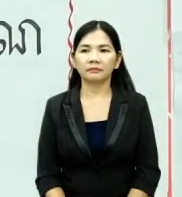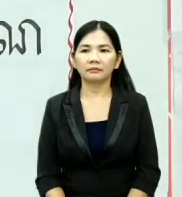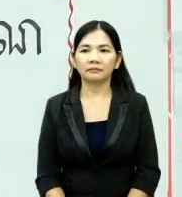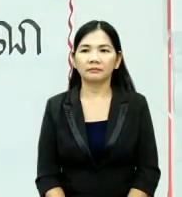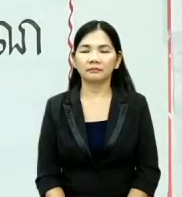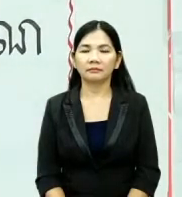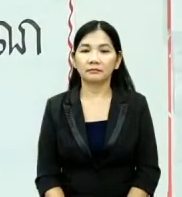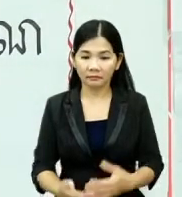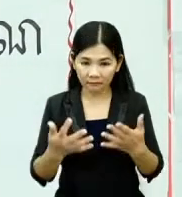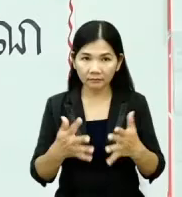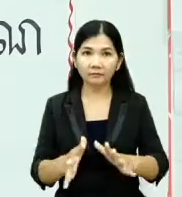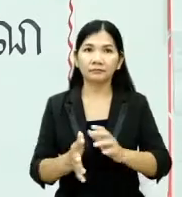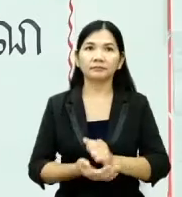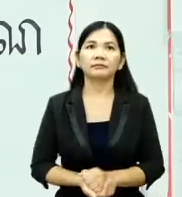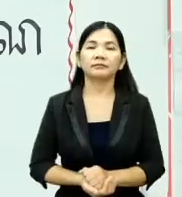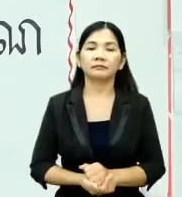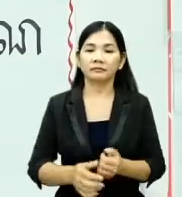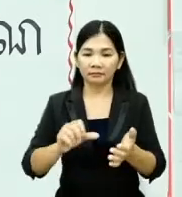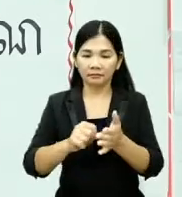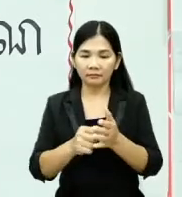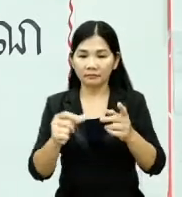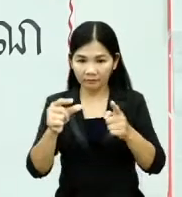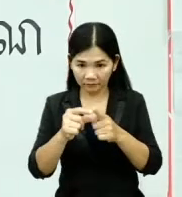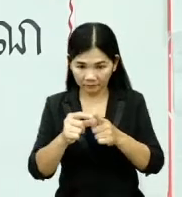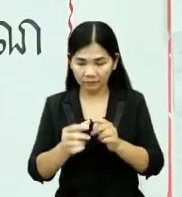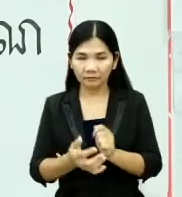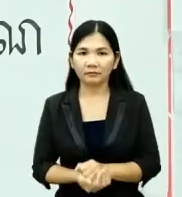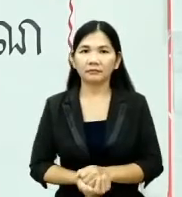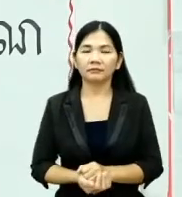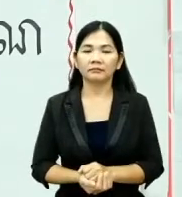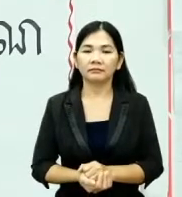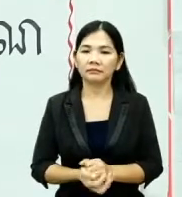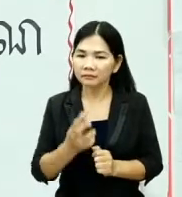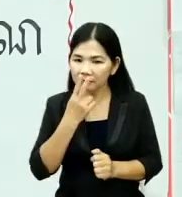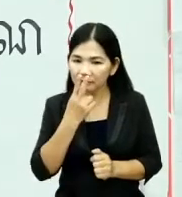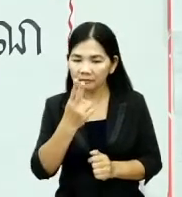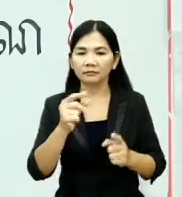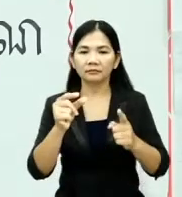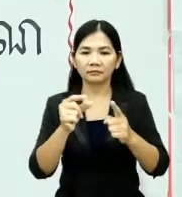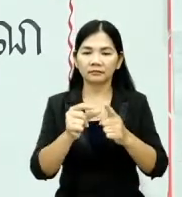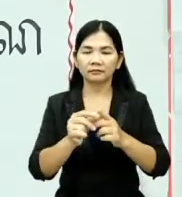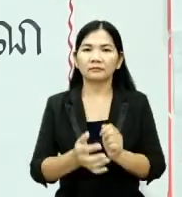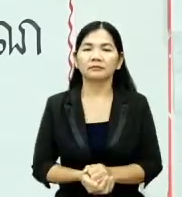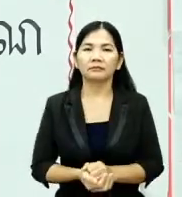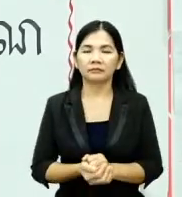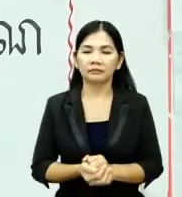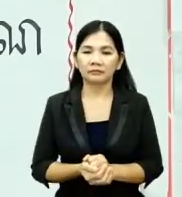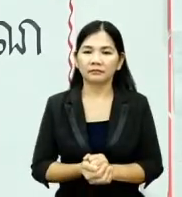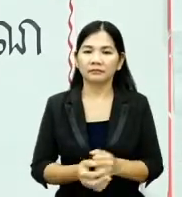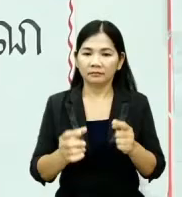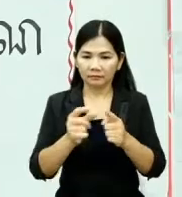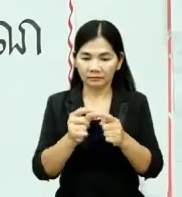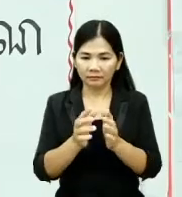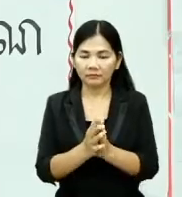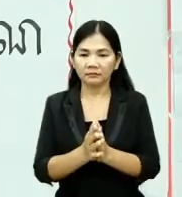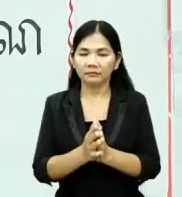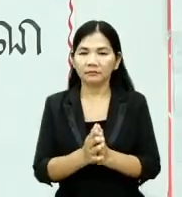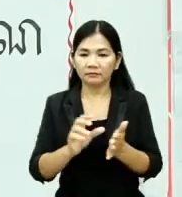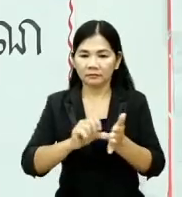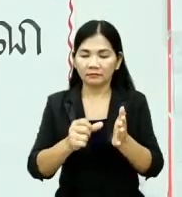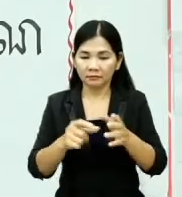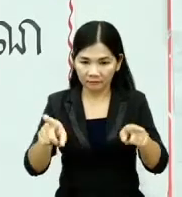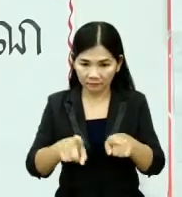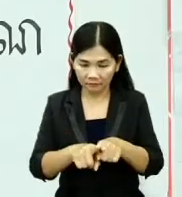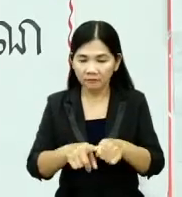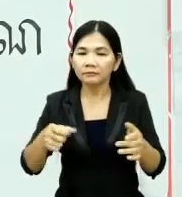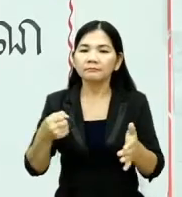chà rồi rồi hái chẳng dân miền bịa chia gì mùi hài con chưa đọc này cô ná thả táo bịa mùi ná là chơi bịa miền này đôi đừng bịa